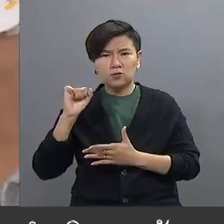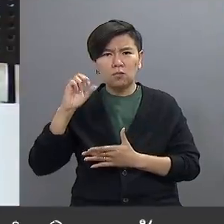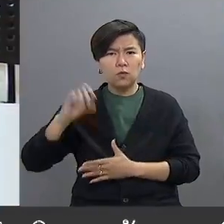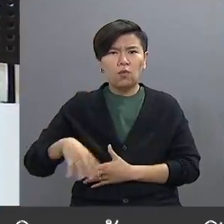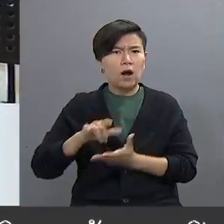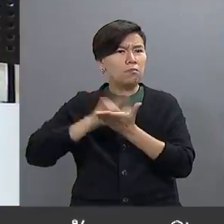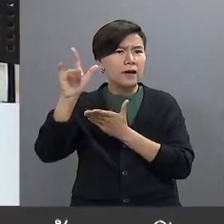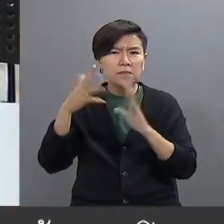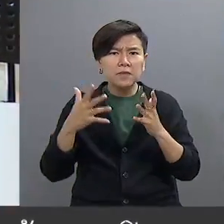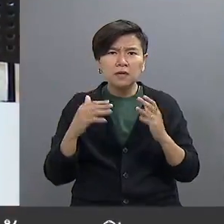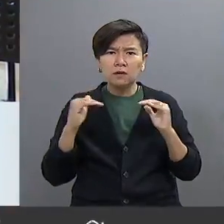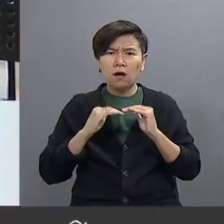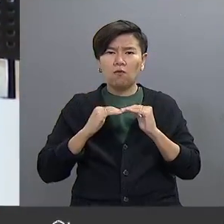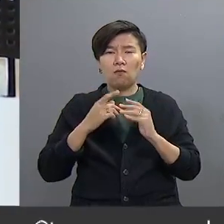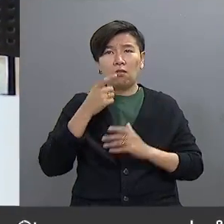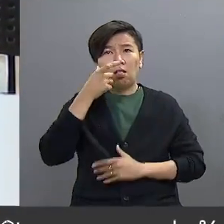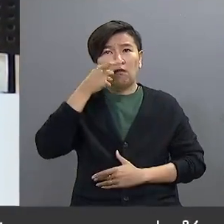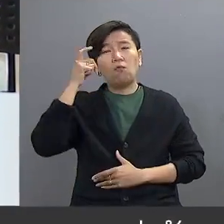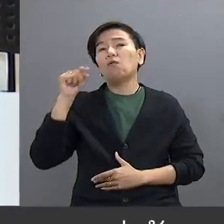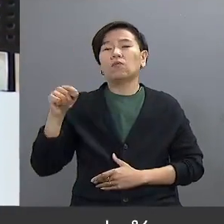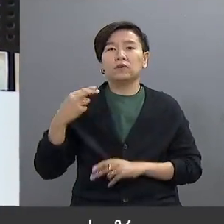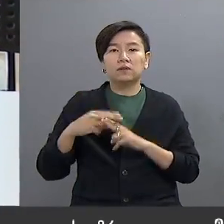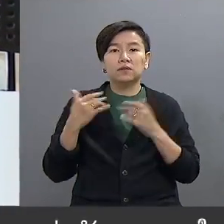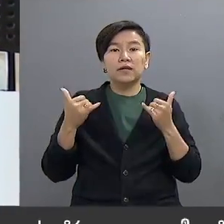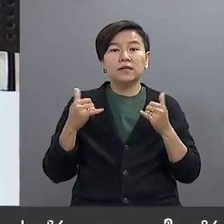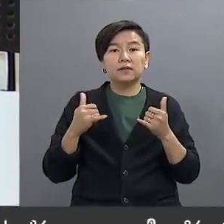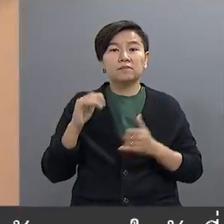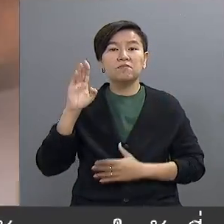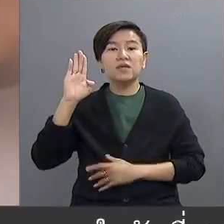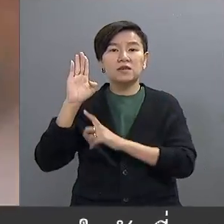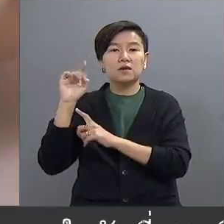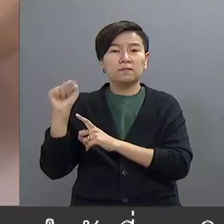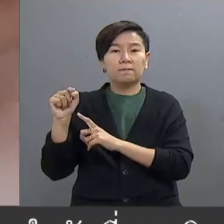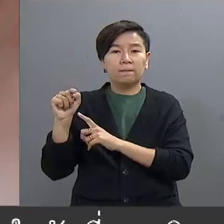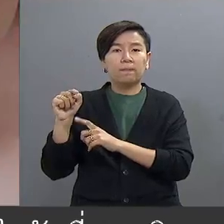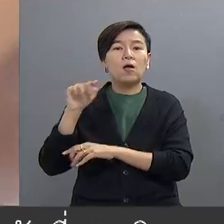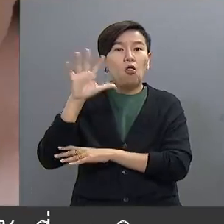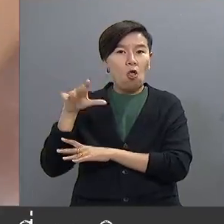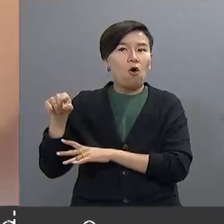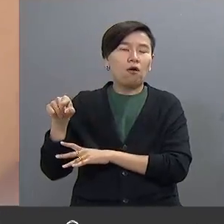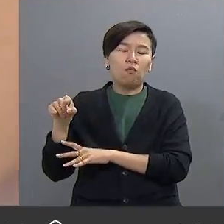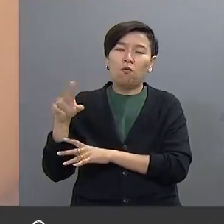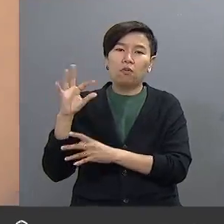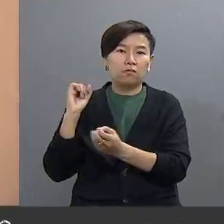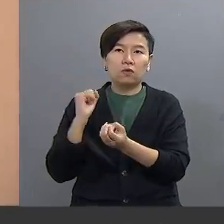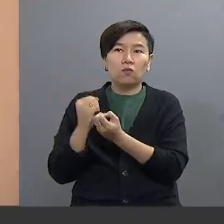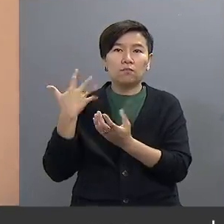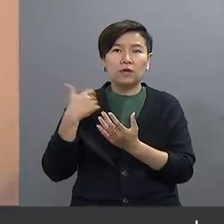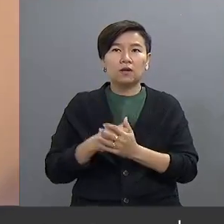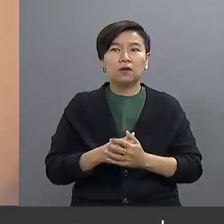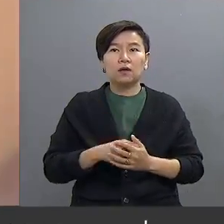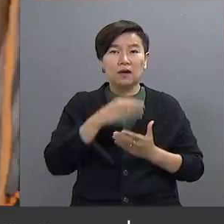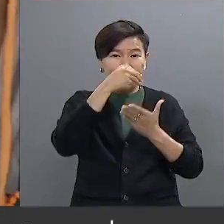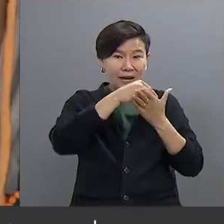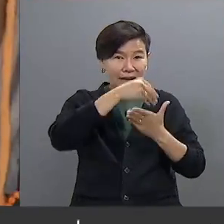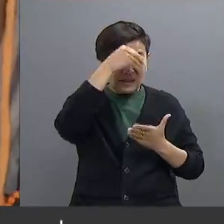คะนางสาวบีนามสมมุติค่ะเป็นผู้เสียหายอีกคนนึงก็บอกว่าเธอเนี่ยต้องทำเรื่องขอเลื่อนการเรียนเลยนะเพราะว่าเ